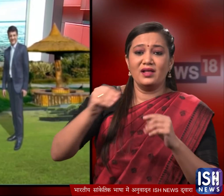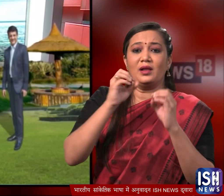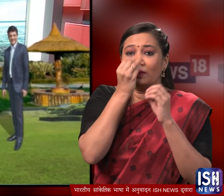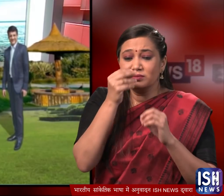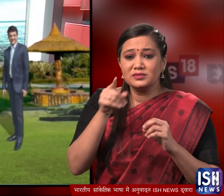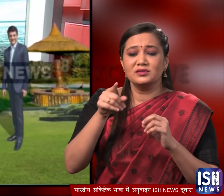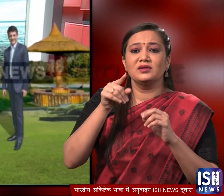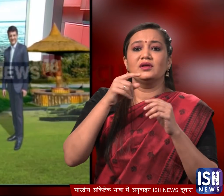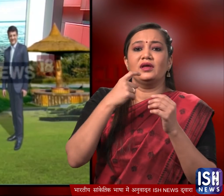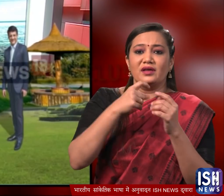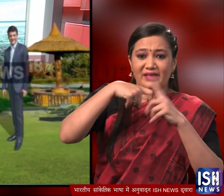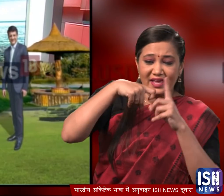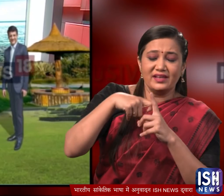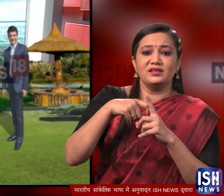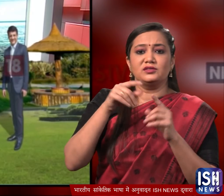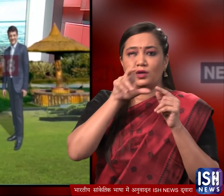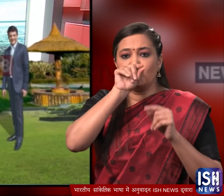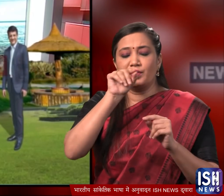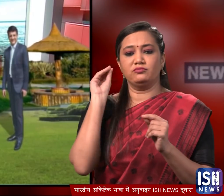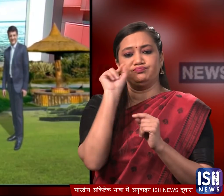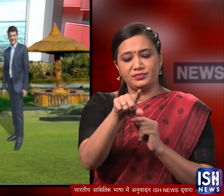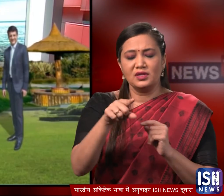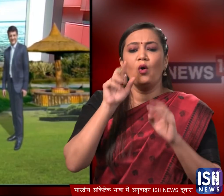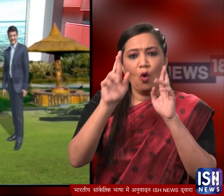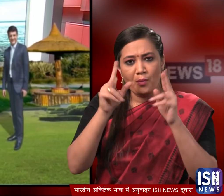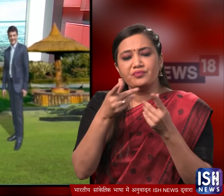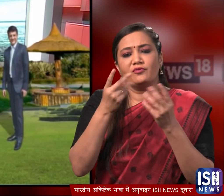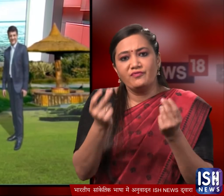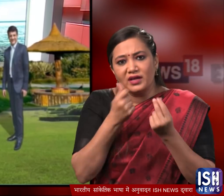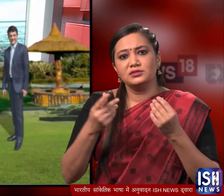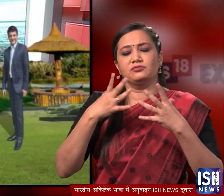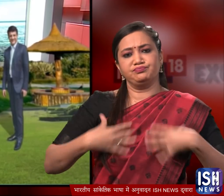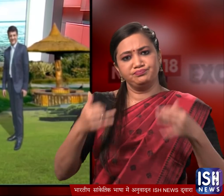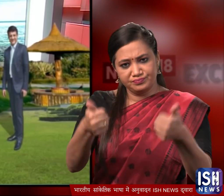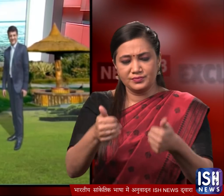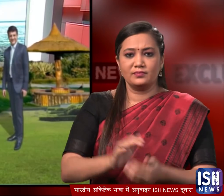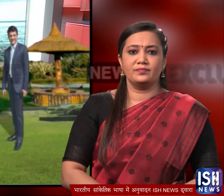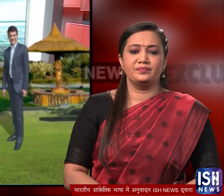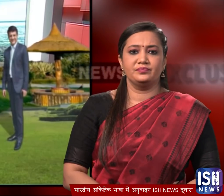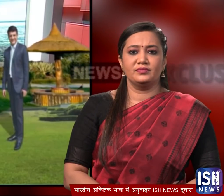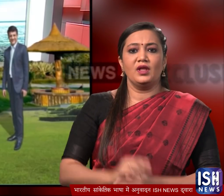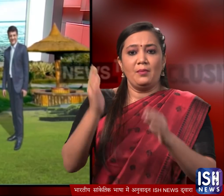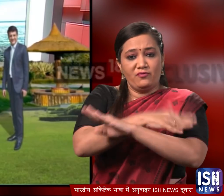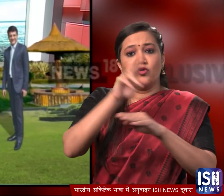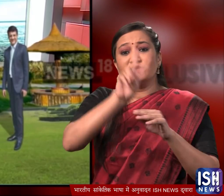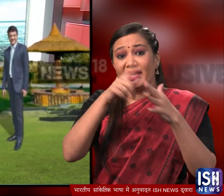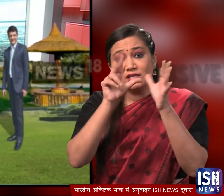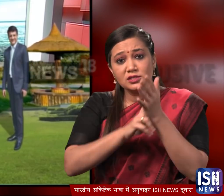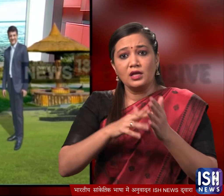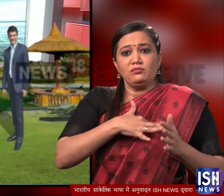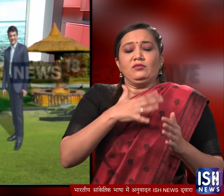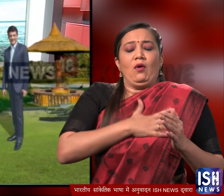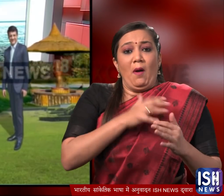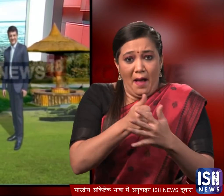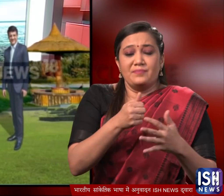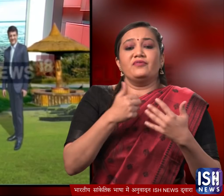बंगाल के बीजेपी प्रभारी कैलाश विजयवर्गीय ने ट्वीट कर उनके जल्द ठीक होने की कामना की। इससे पहले 2 जनवरी